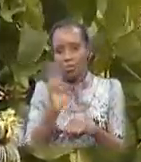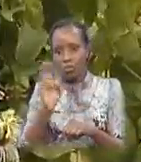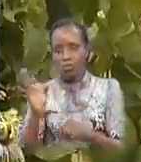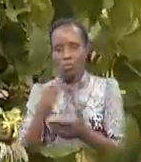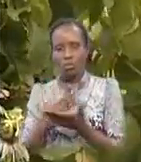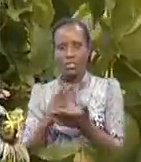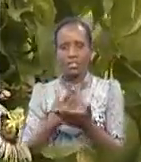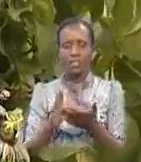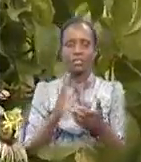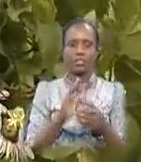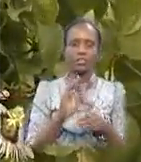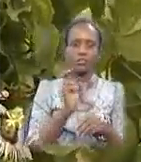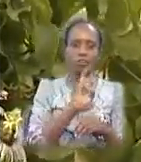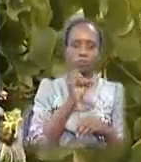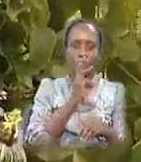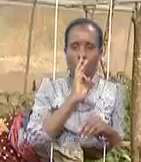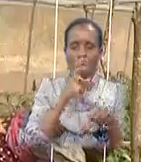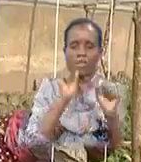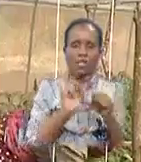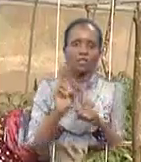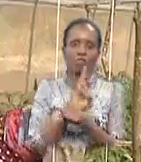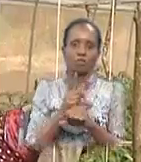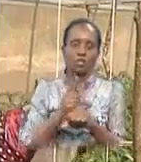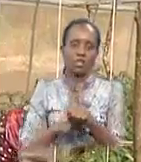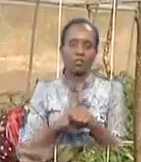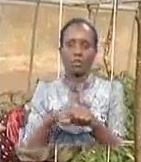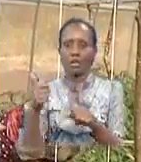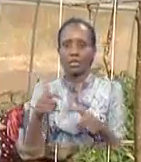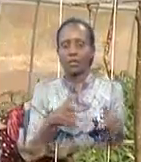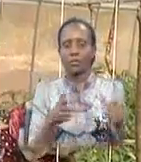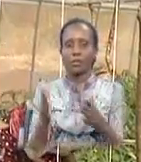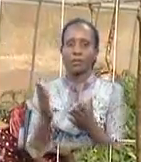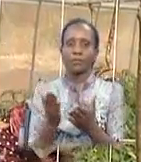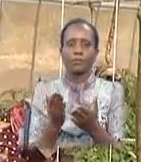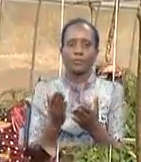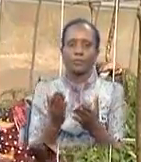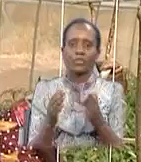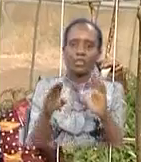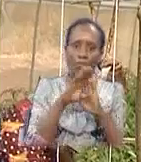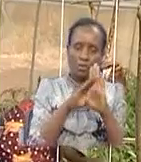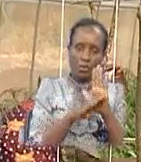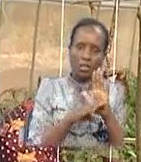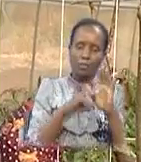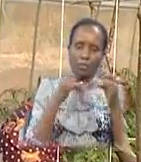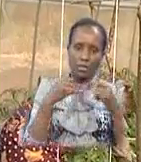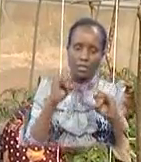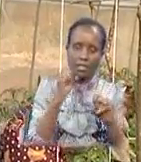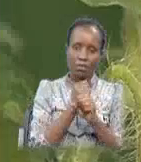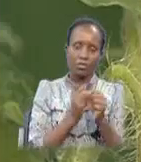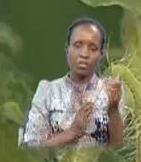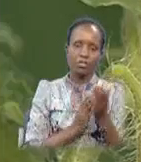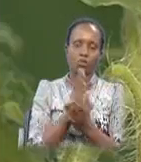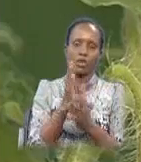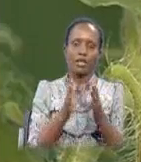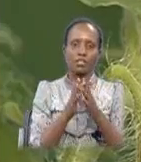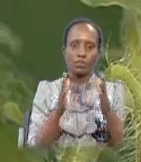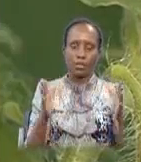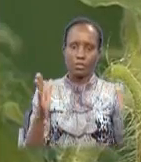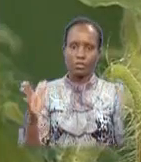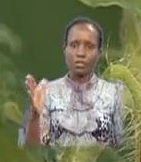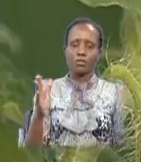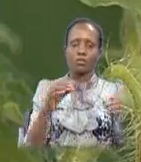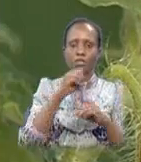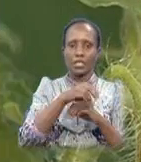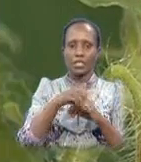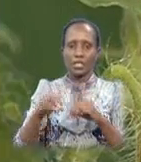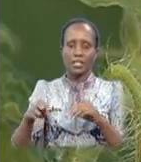kuitumia kwa kufanya kazi huko ndani. The program is ensuring that expansion of irrigated agriculture in